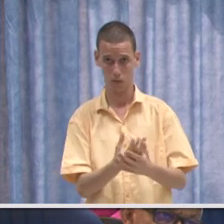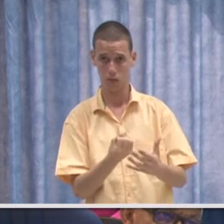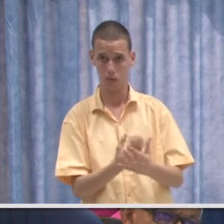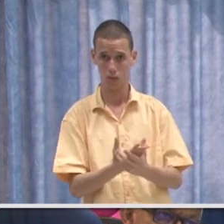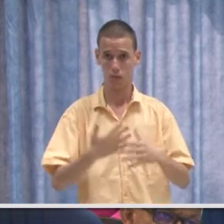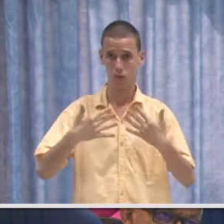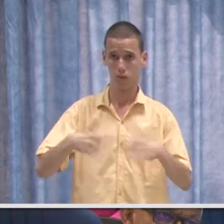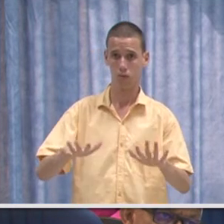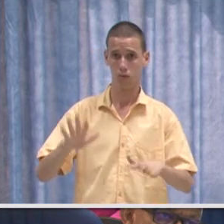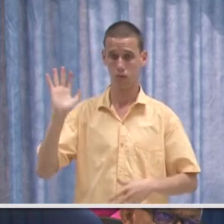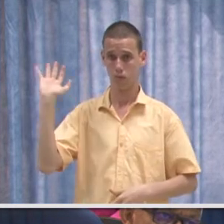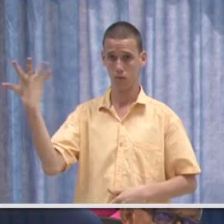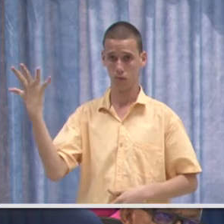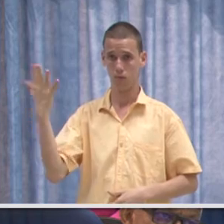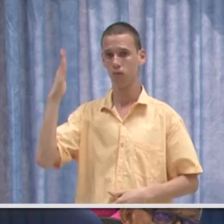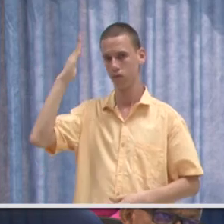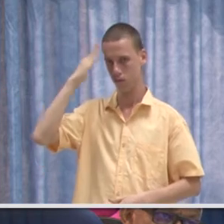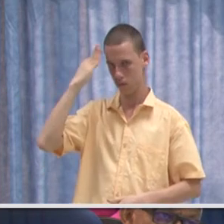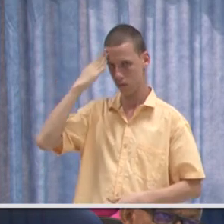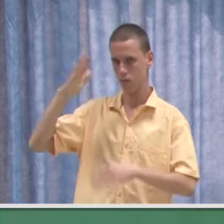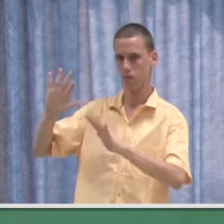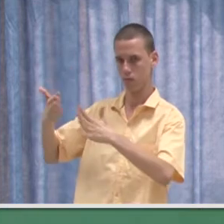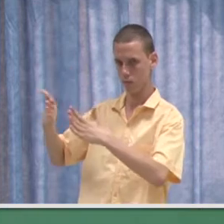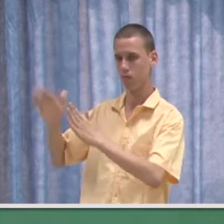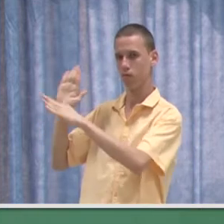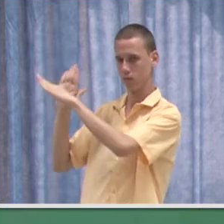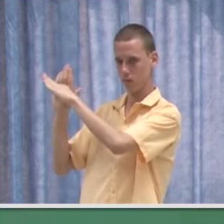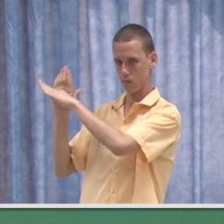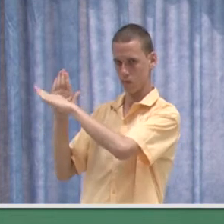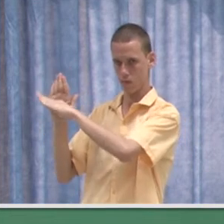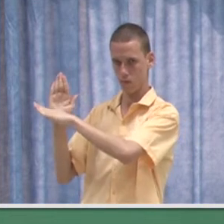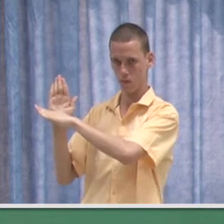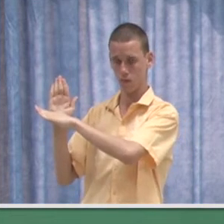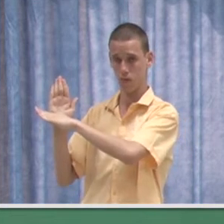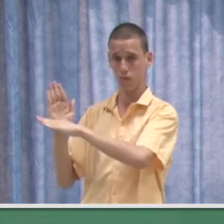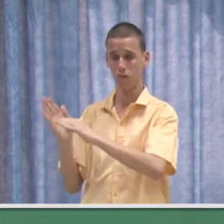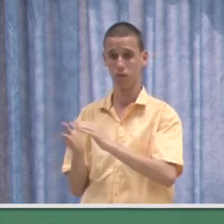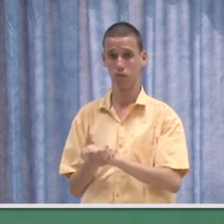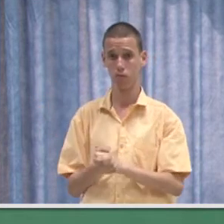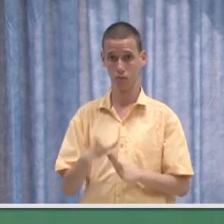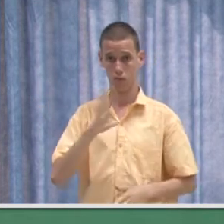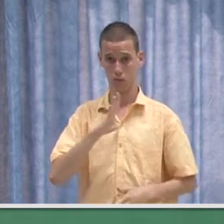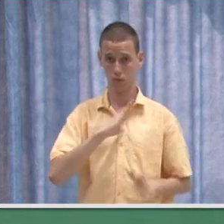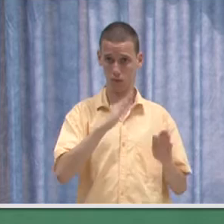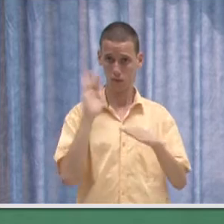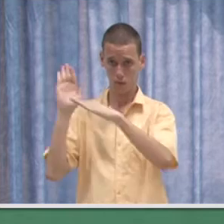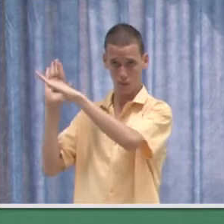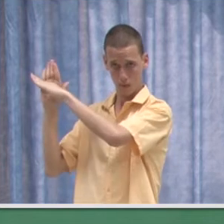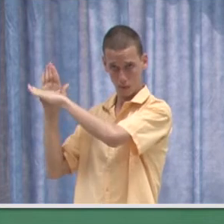place. Et commercial. Tourism, ou bien schedule flight, par exemple, dit, pour quand